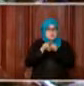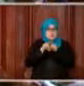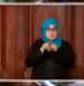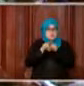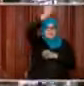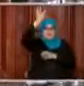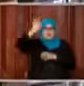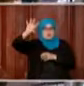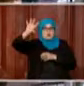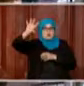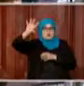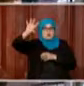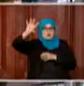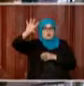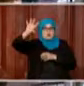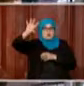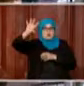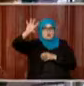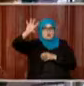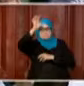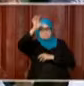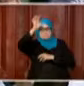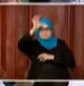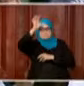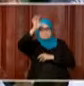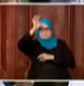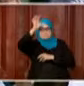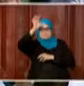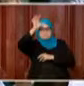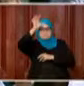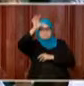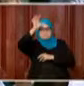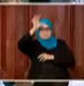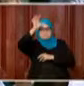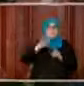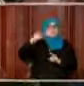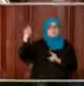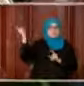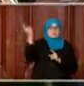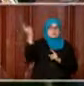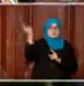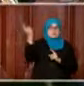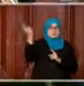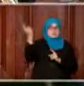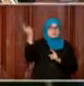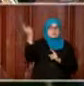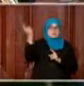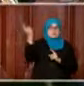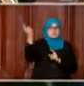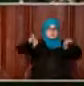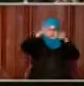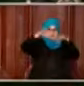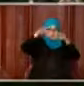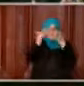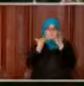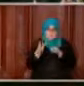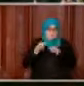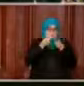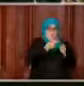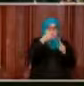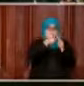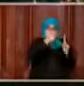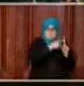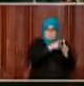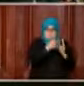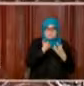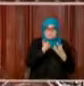المتوسط ومع كل من يقاسم شعبنا طموحاته